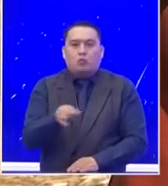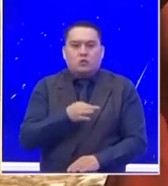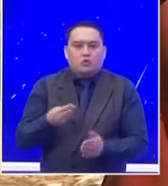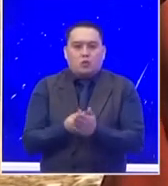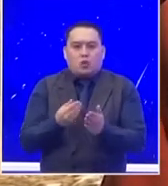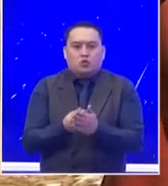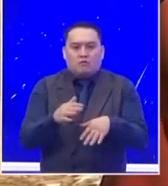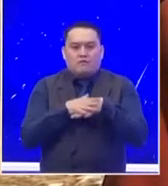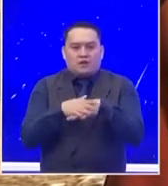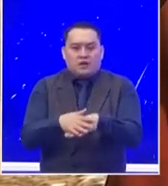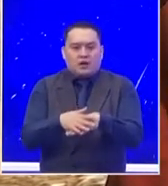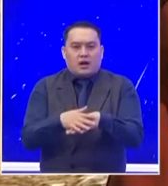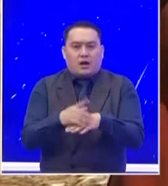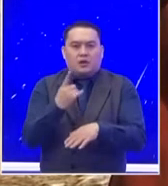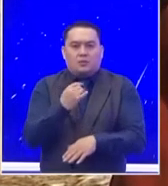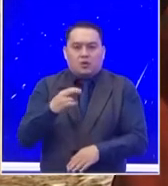бюджета было выделено